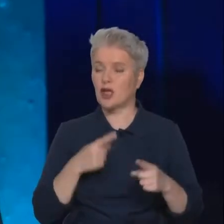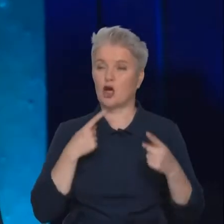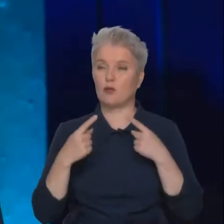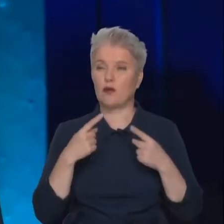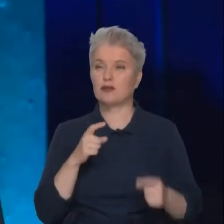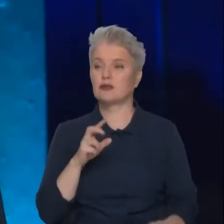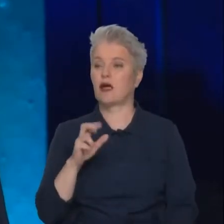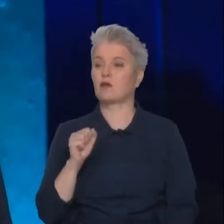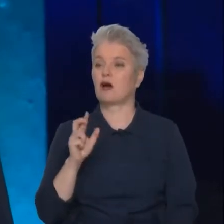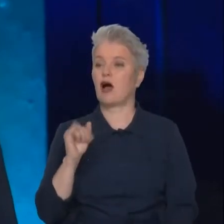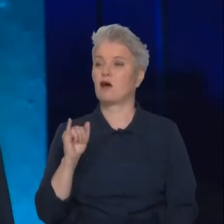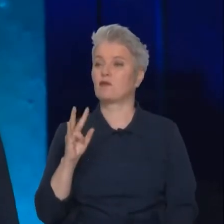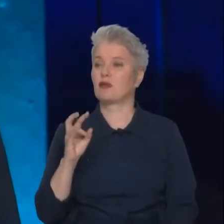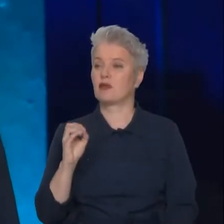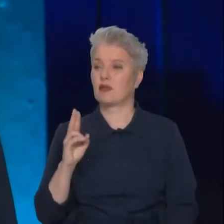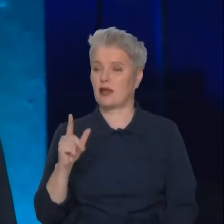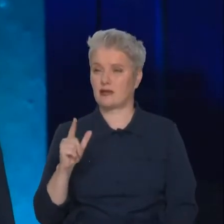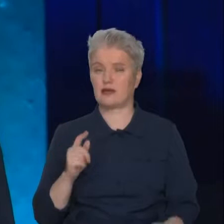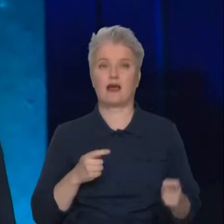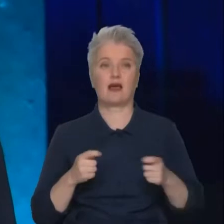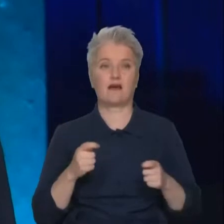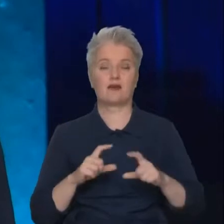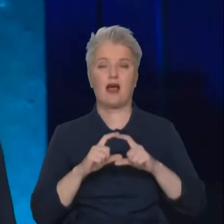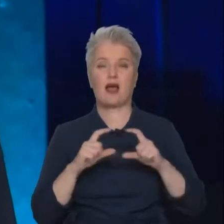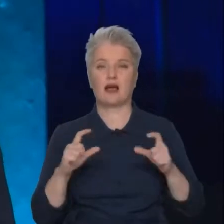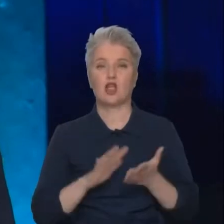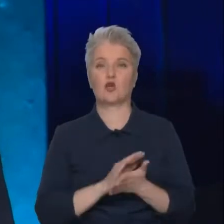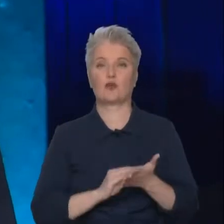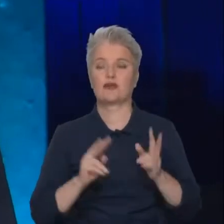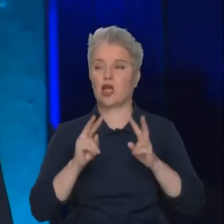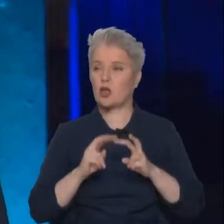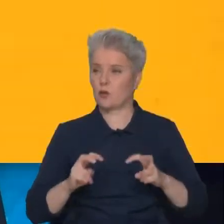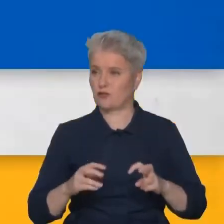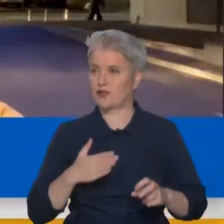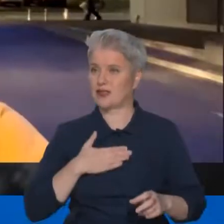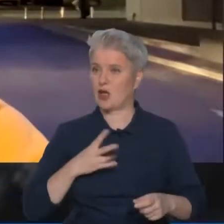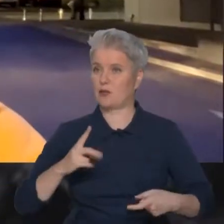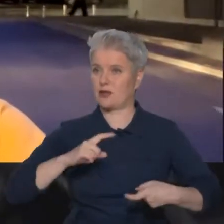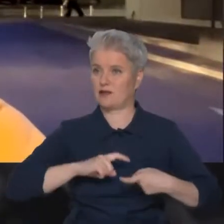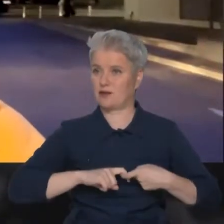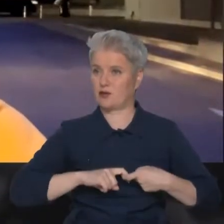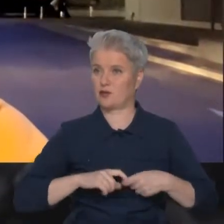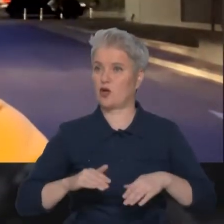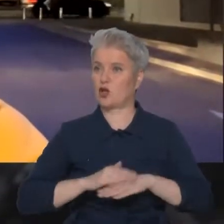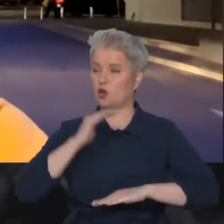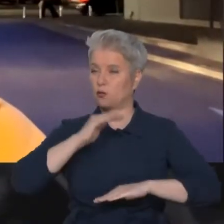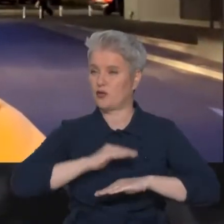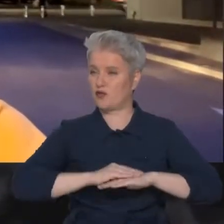Анною Бабінець. Вона керівниця агенції журналістських розслідувань і з нами на зв'язку. Добрий